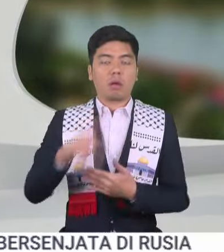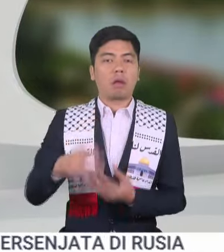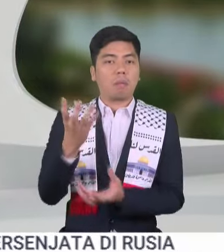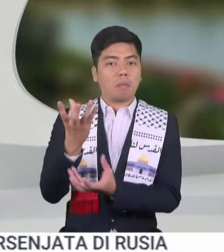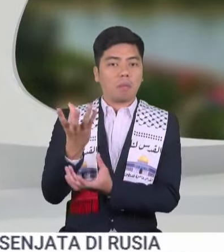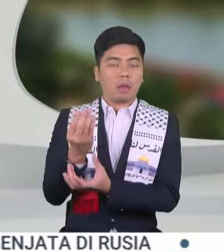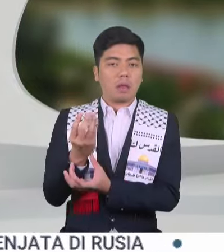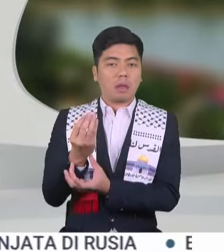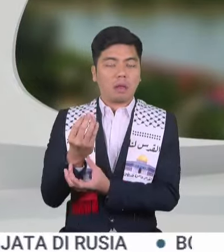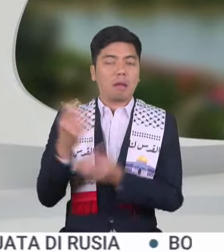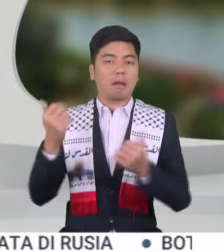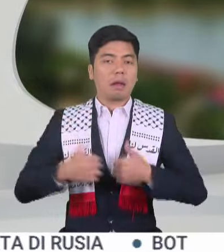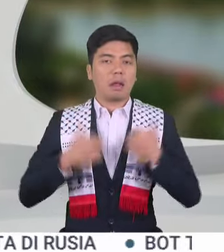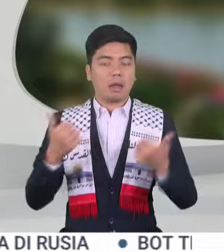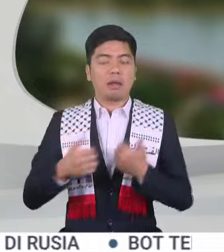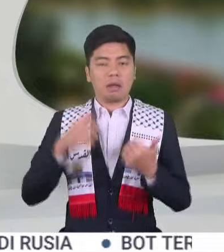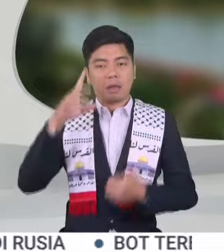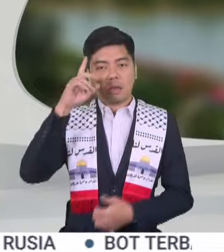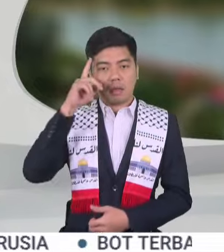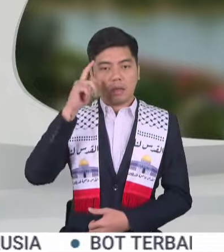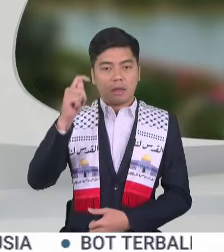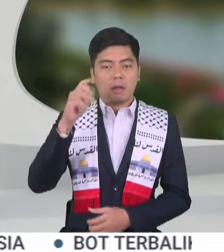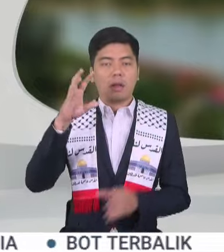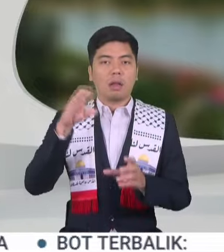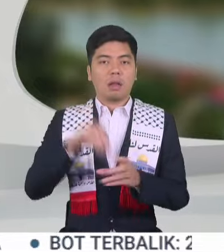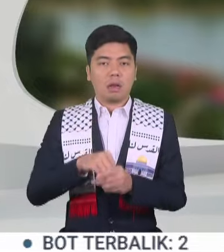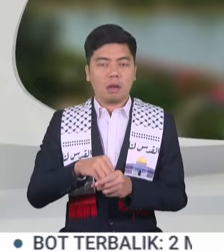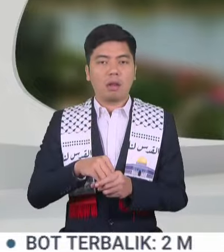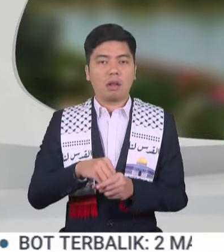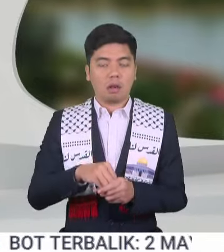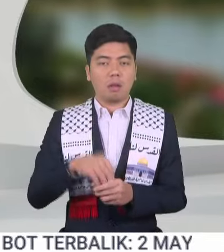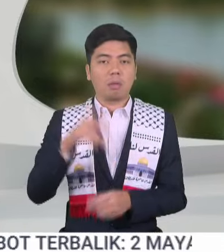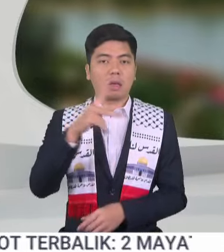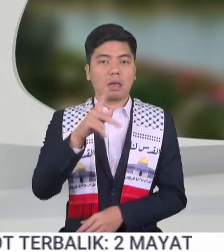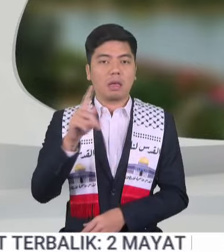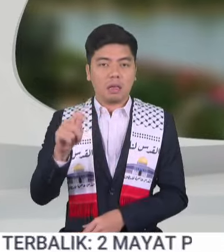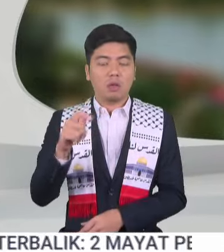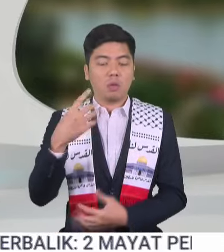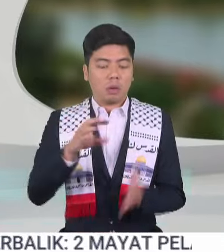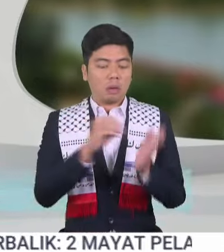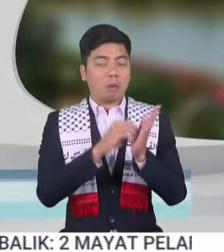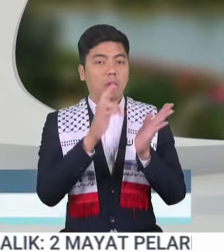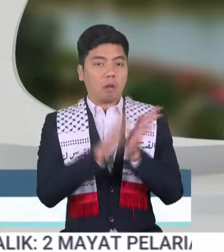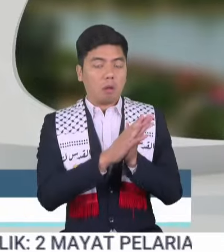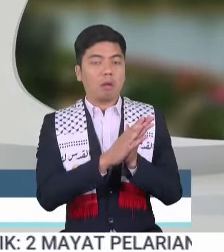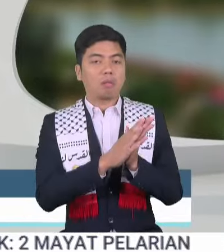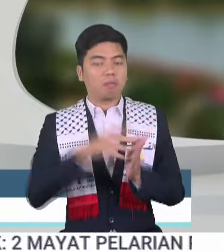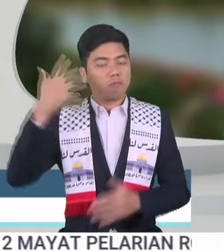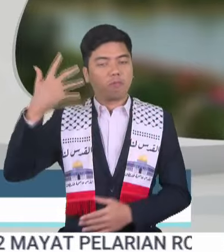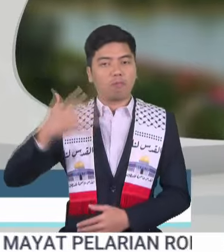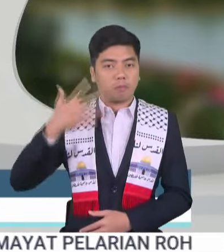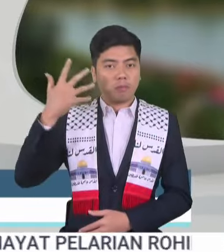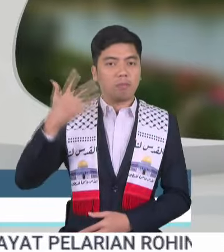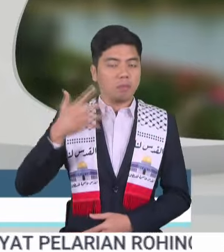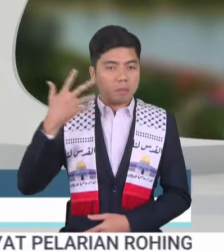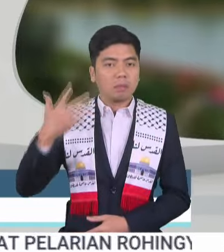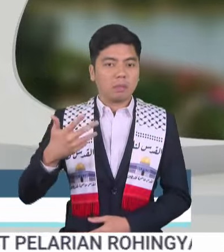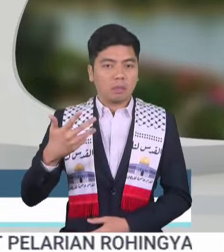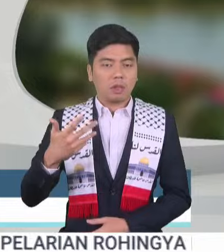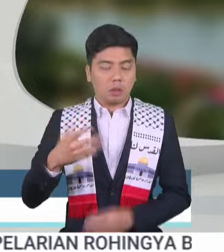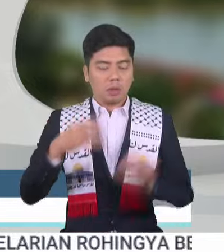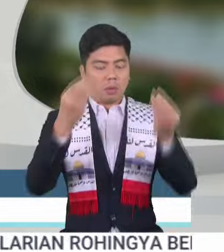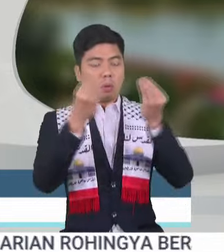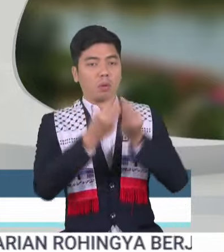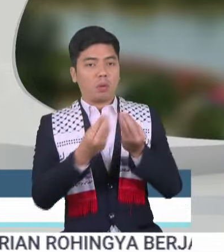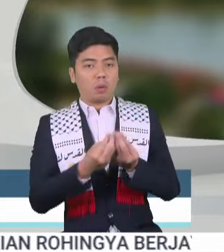Raya Terengganu, Pelita at TTI di Taman Tamadun Islam Kuala Terengganu mencatatkan sejarah tersendiri apabila jumlah